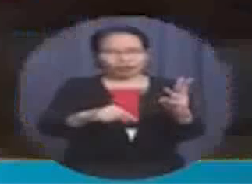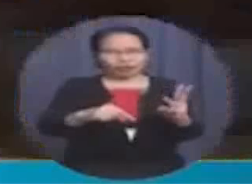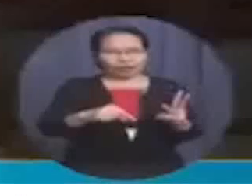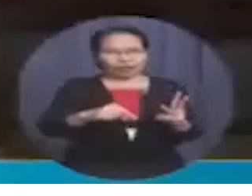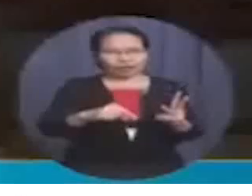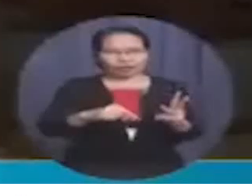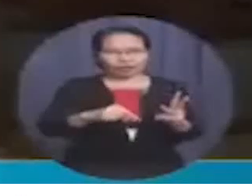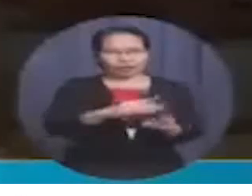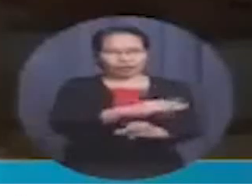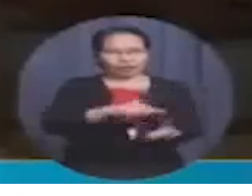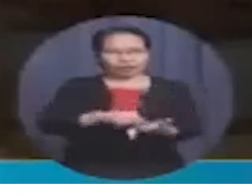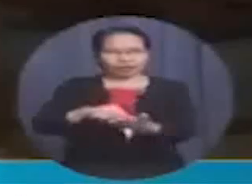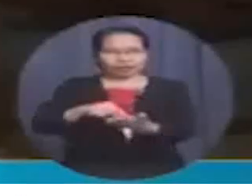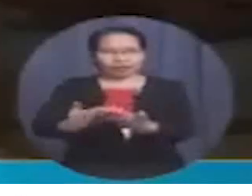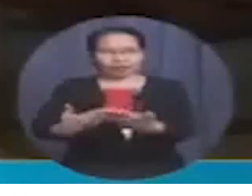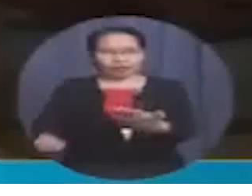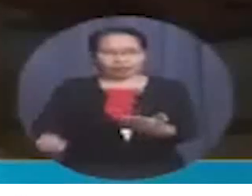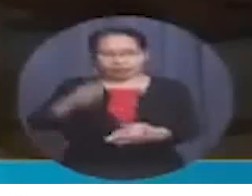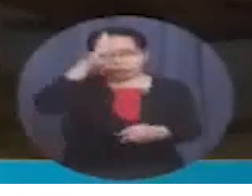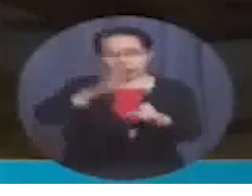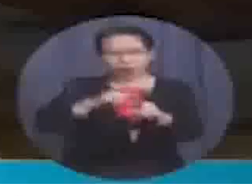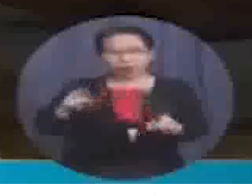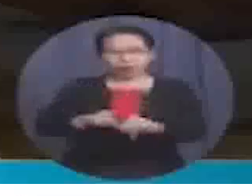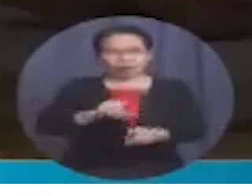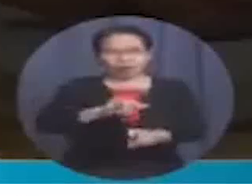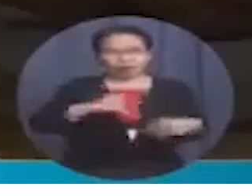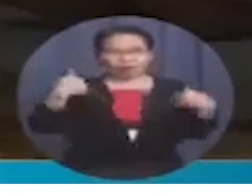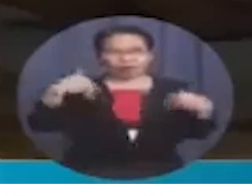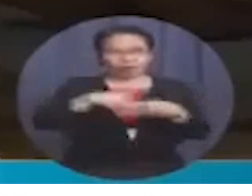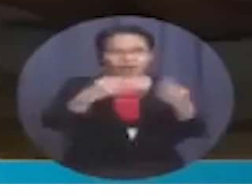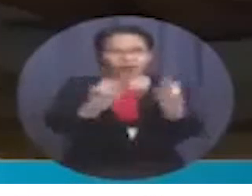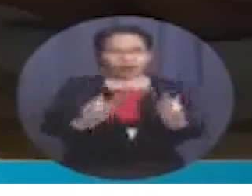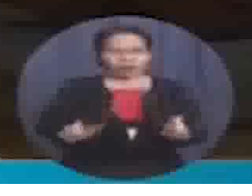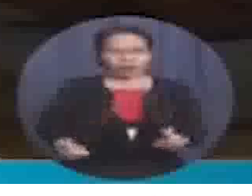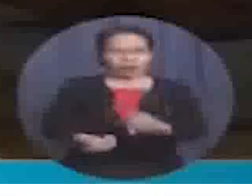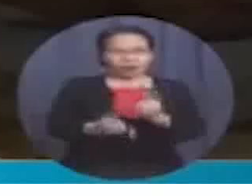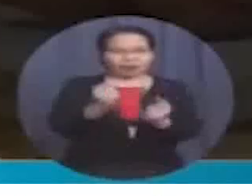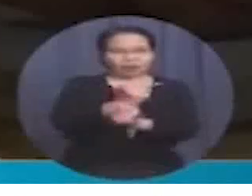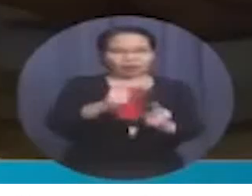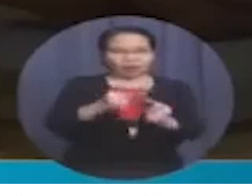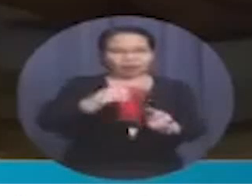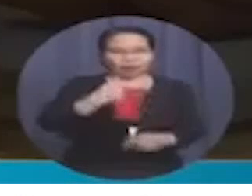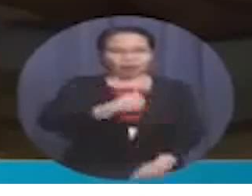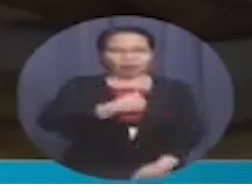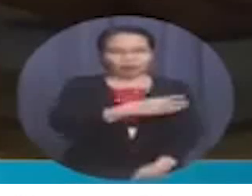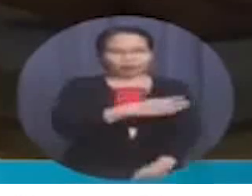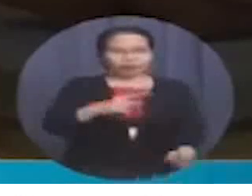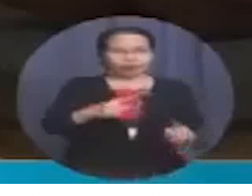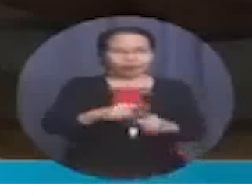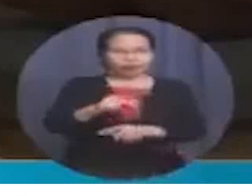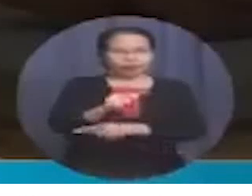Ang mga bagay ngang ito, mga kapatid, ay inianyo ko sa halimbawa sa aking sarili at